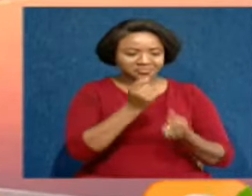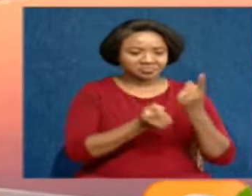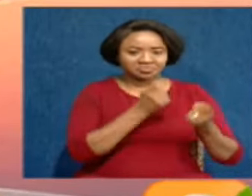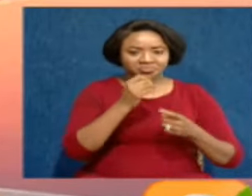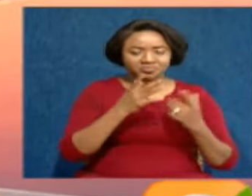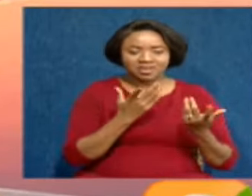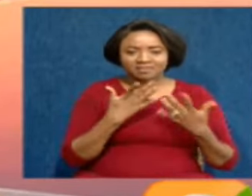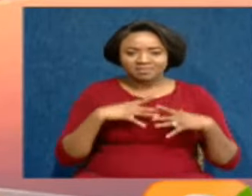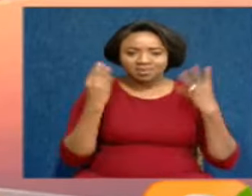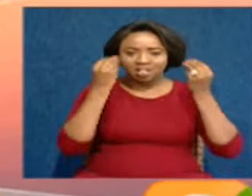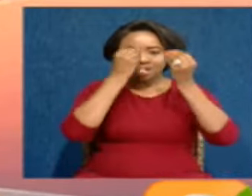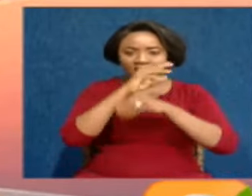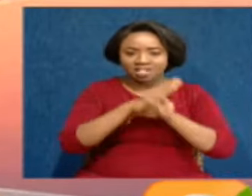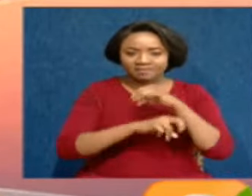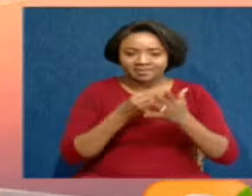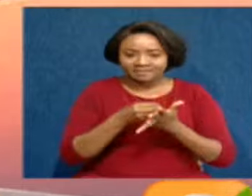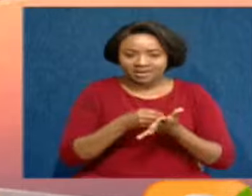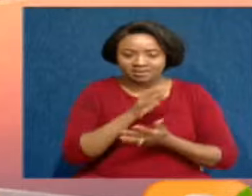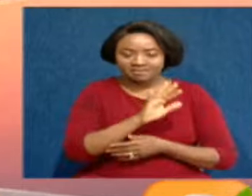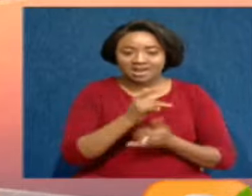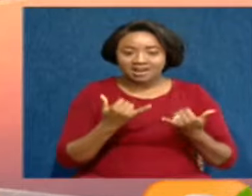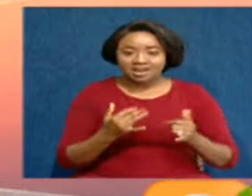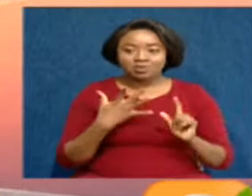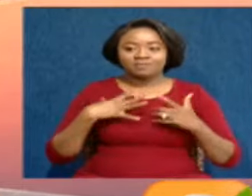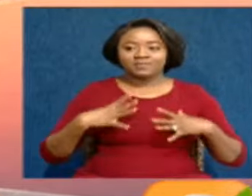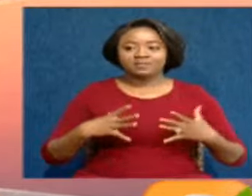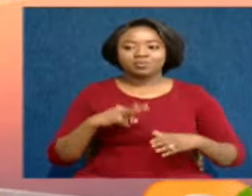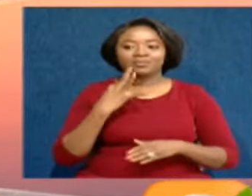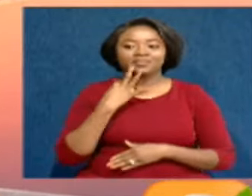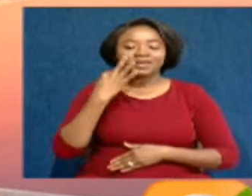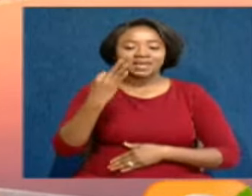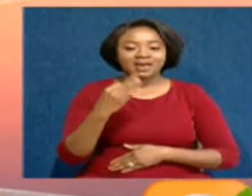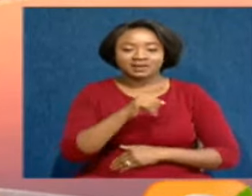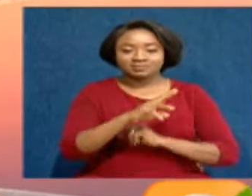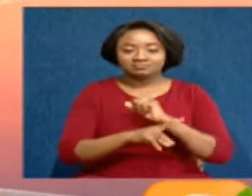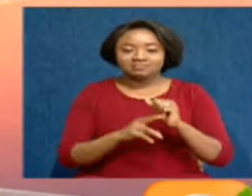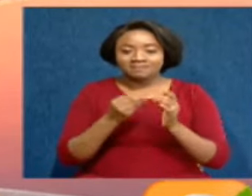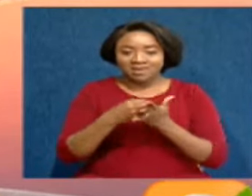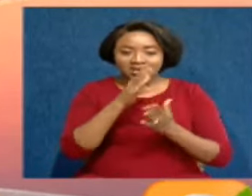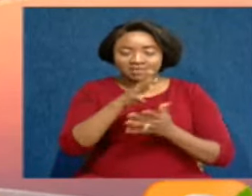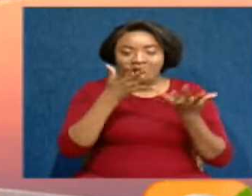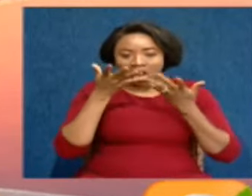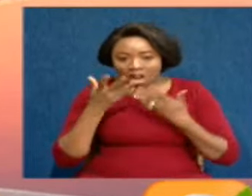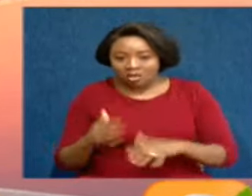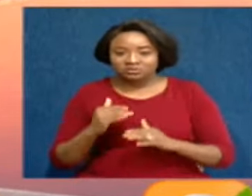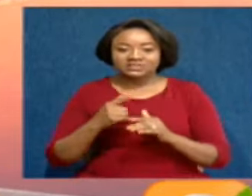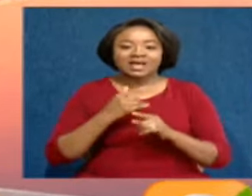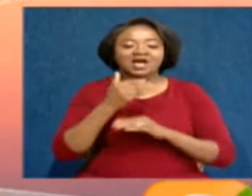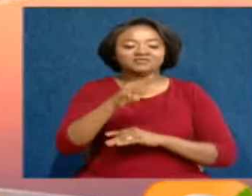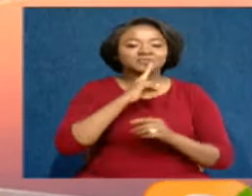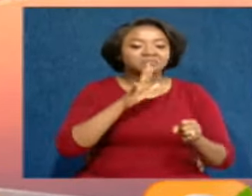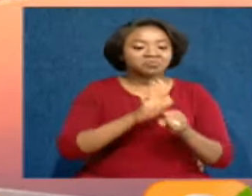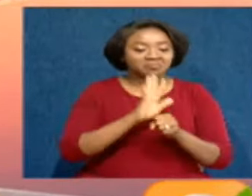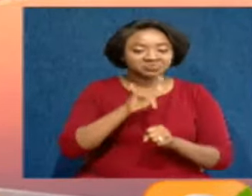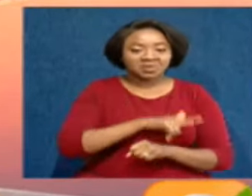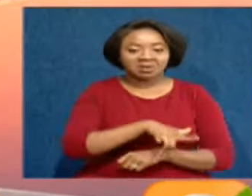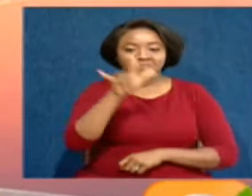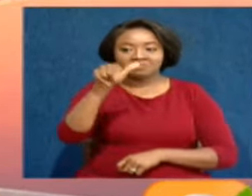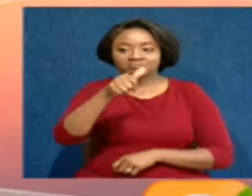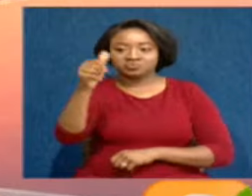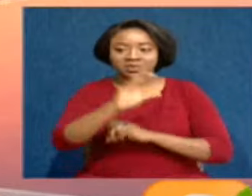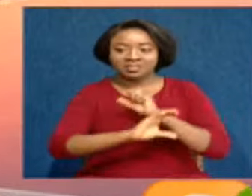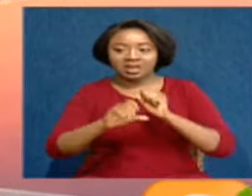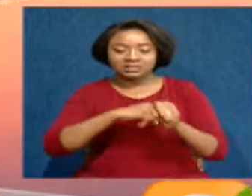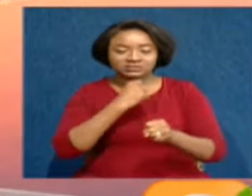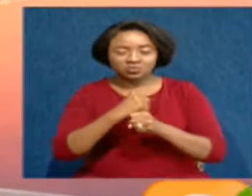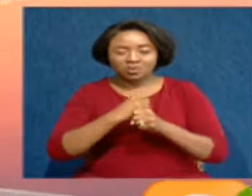ni sakata ya wakazi zaidi ya 300 waliolaghaiwa pesa baada ya kuahidiwa kusafirishwa katika nchi za ughaibuni kufanya